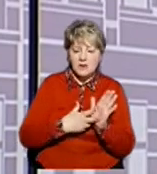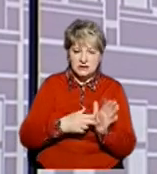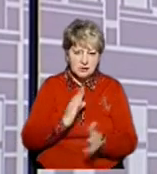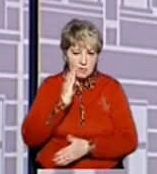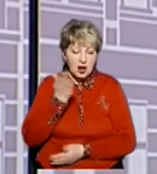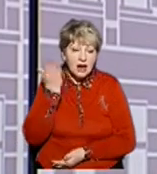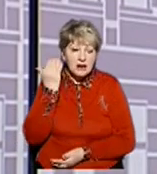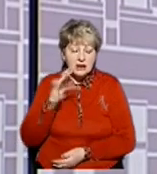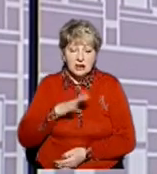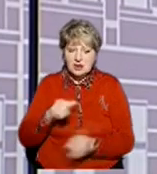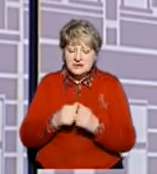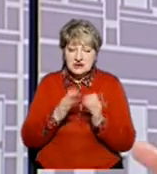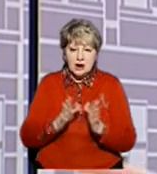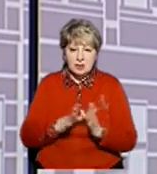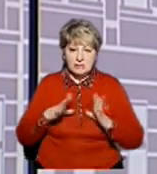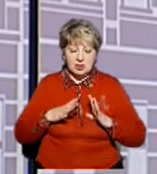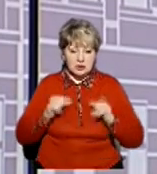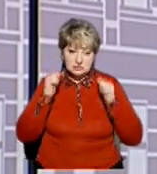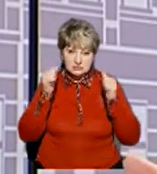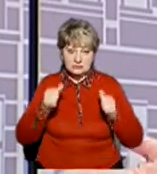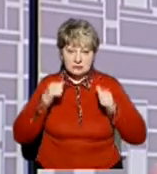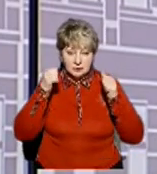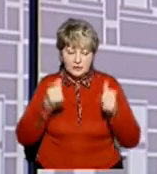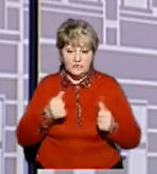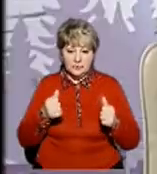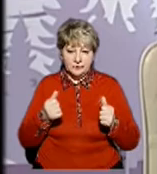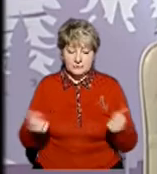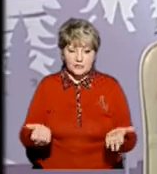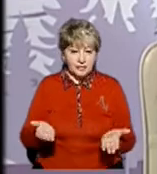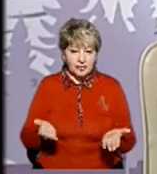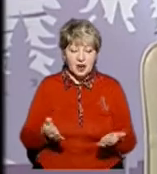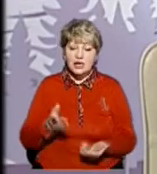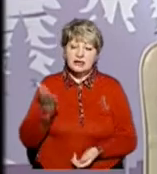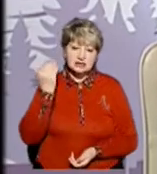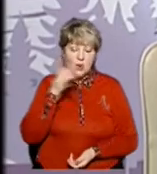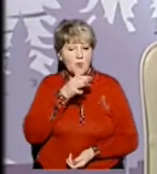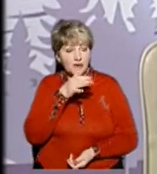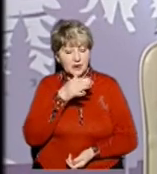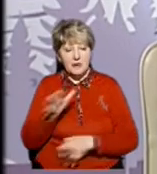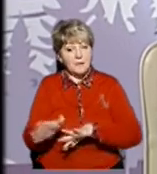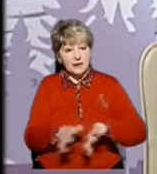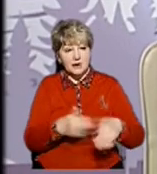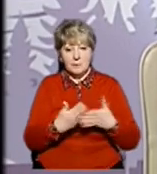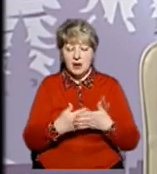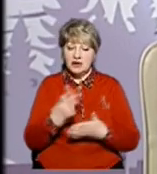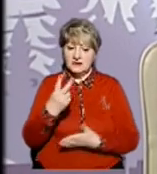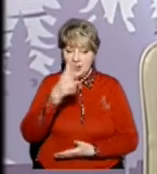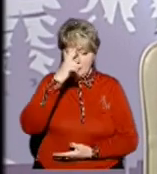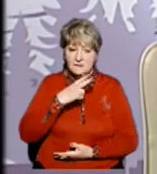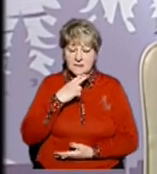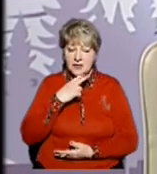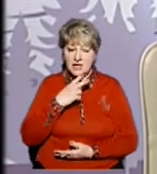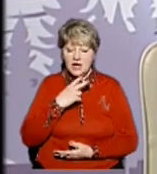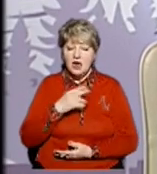що раніше це було взагалі непритаманно, коли дзвонили люди з 9 з 10. З того часу минуло майже 2 місяці. За цей період часу